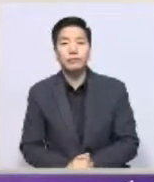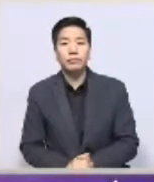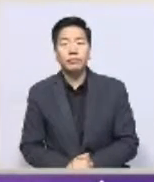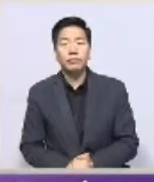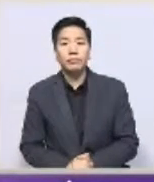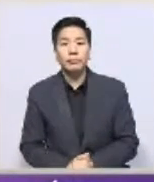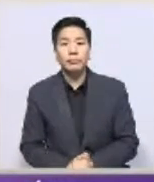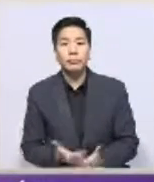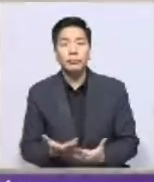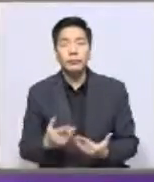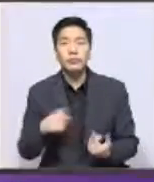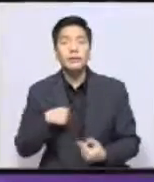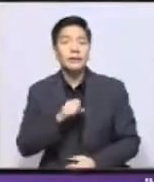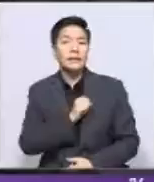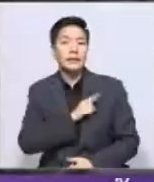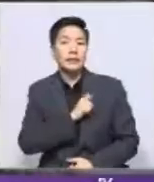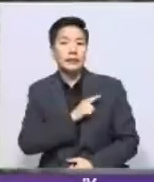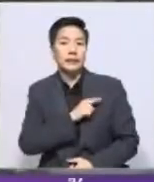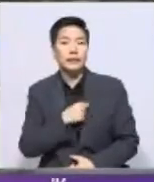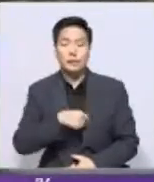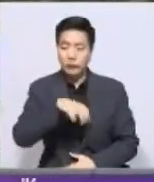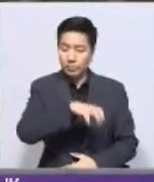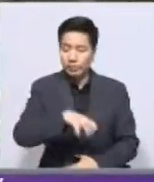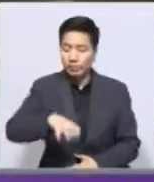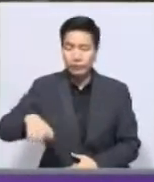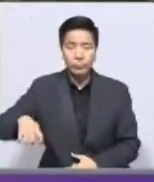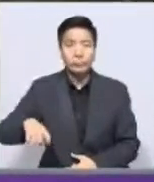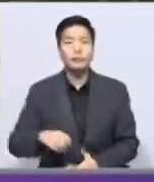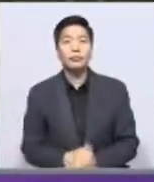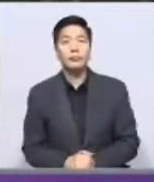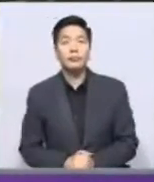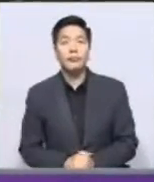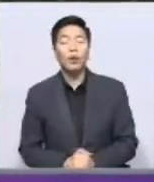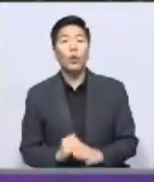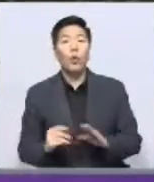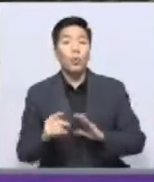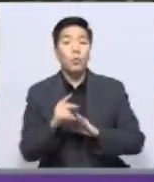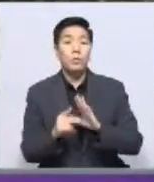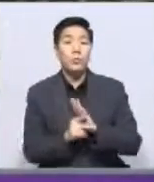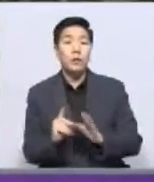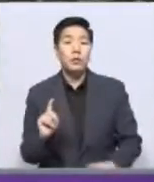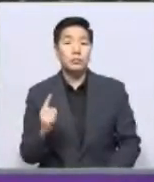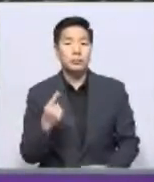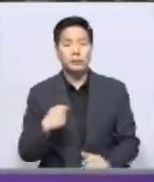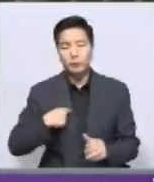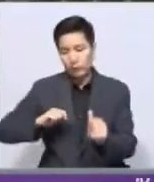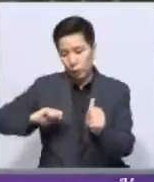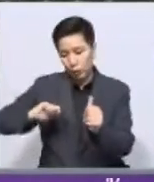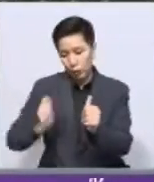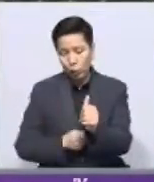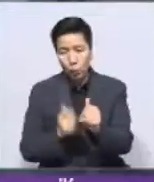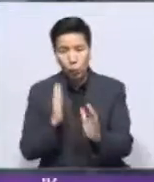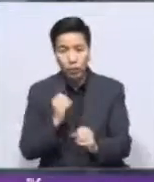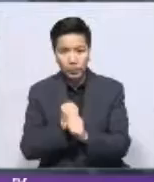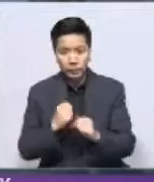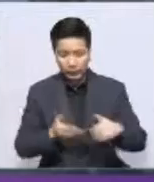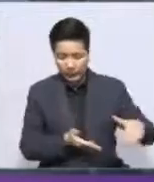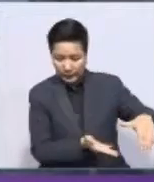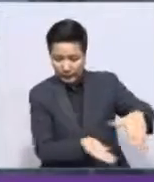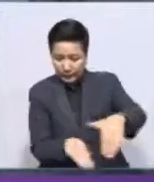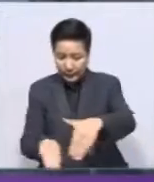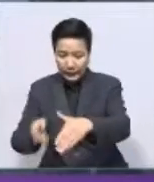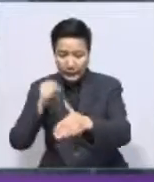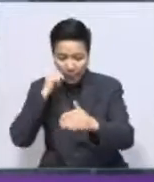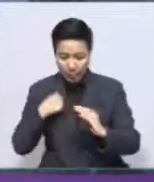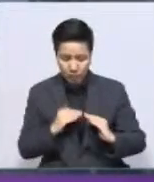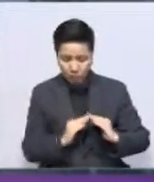แล้วศาสนสถาน นอกจากนี้กฎหมายใหม่ยังได้เพิ่มโทษสำหรับผู้ที่ก่อสร้างสิ่งลุกล้ำลำ